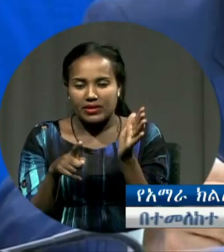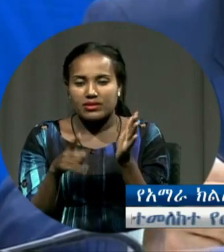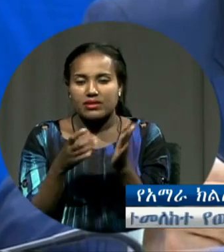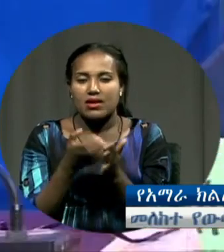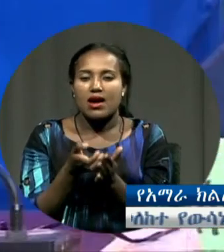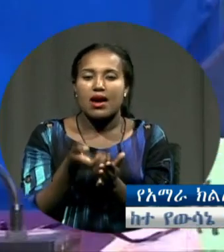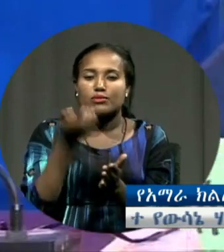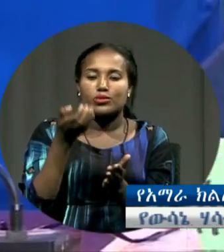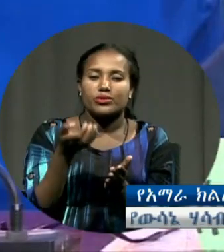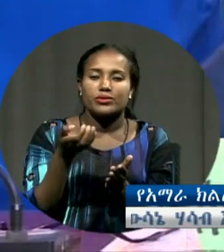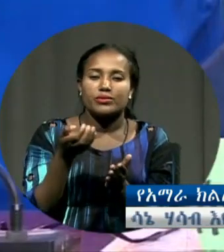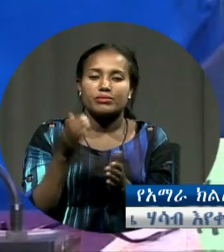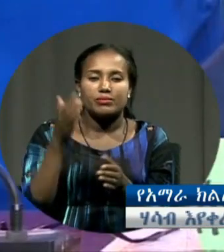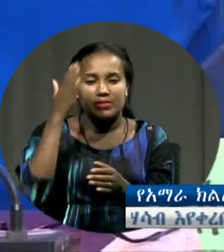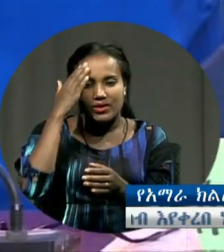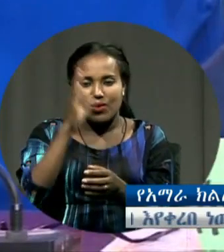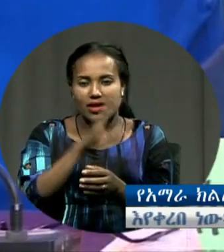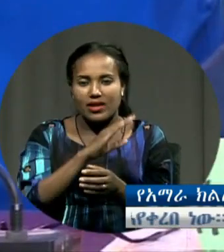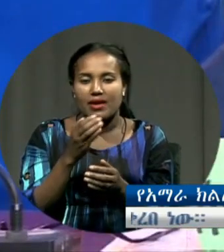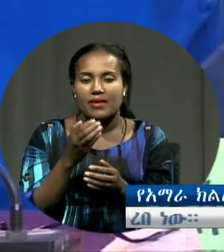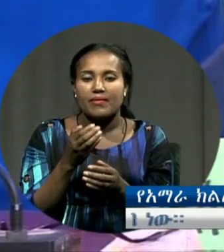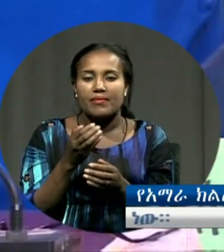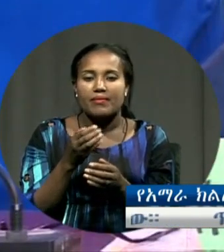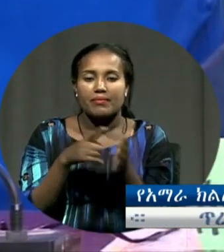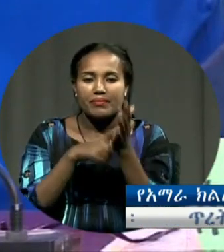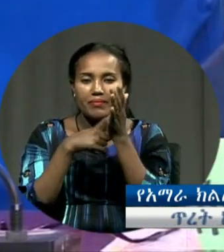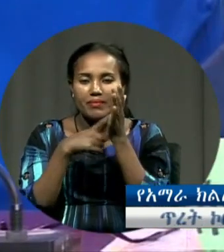ሀብቱን መታወቅና በግልጽ